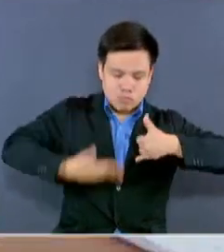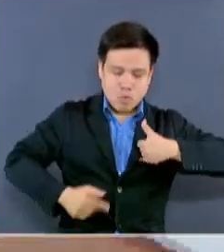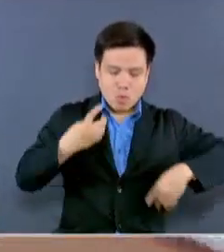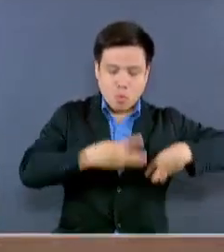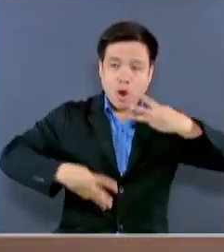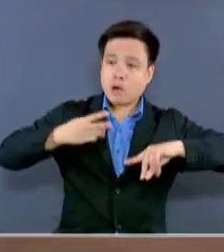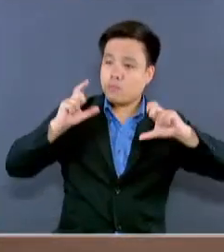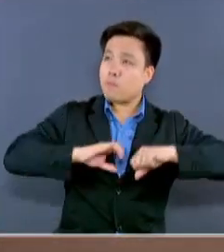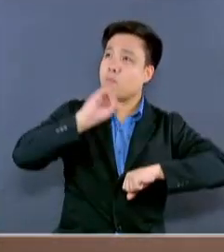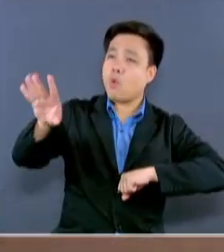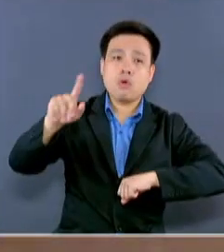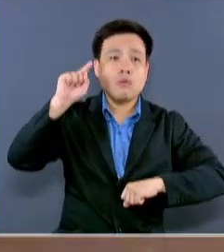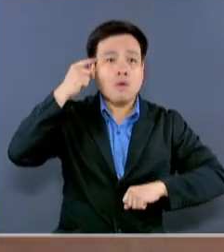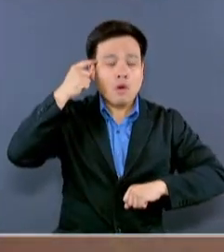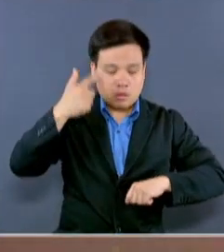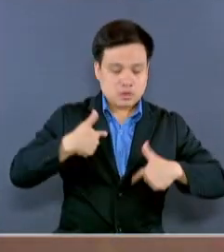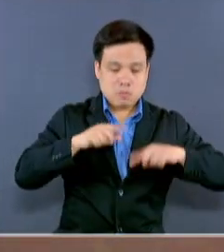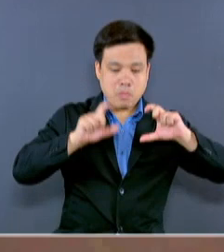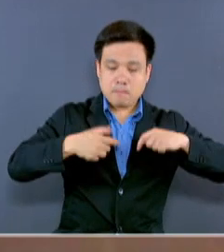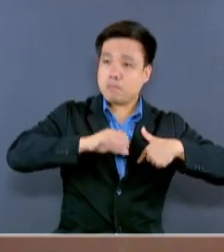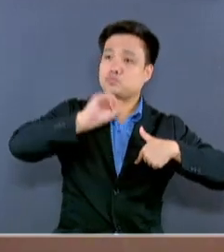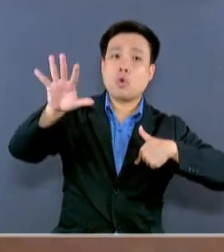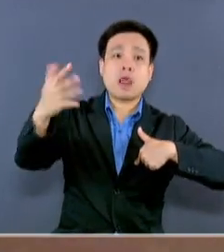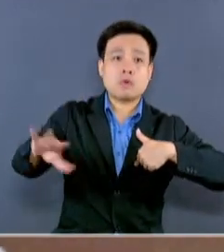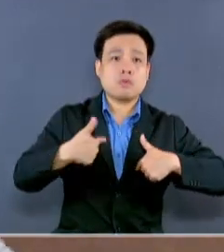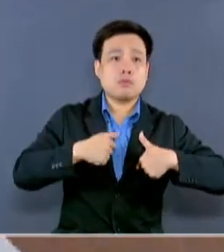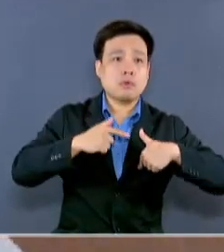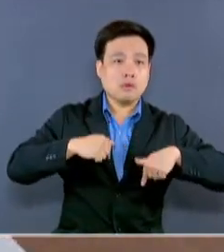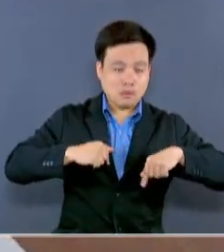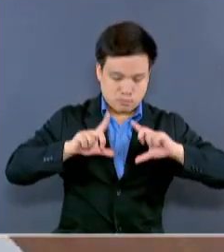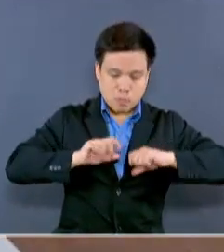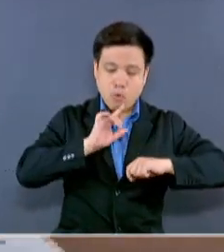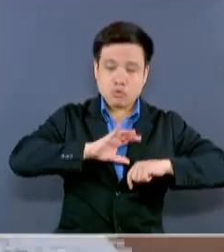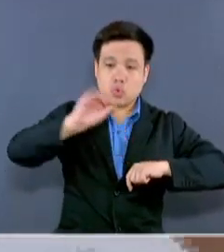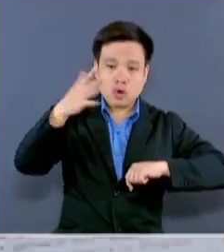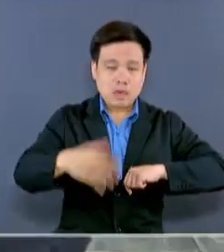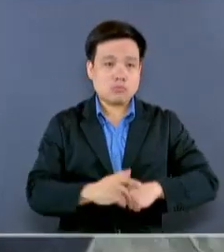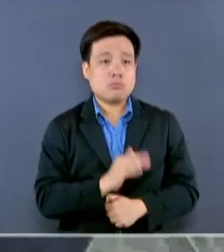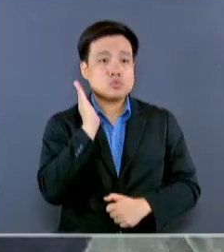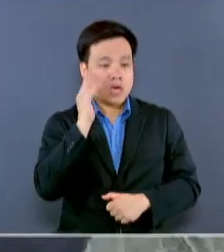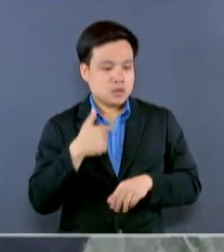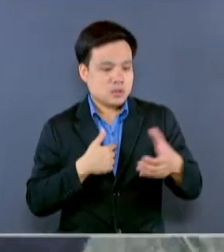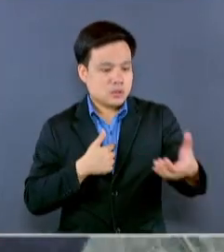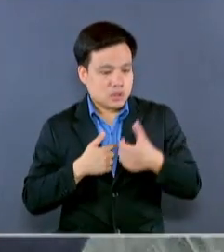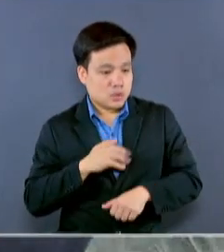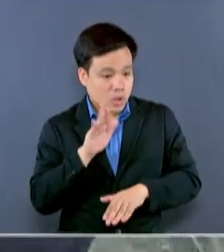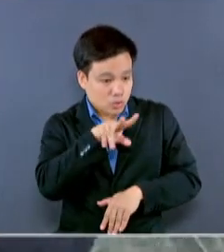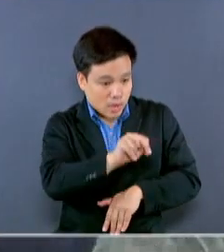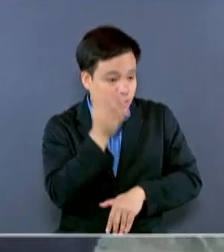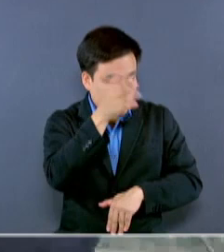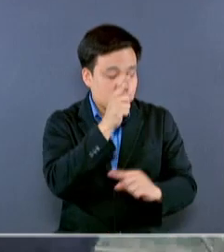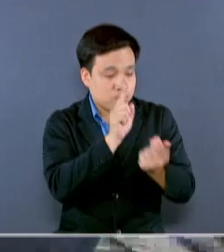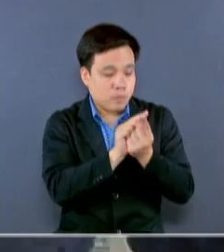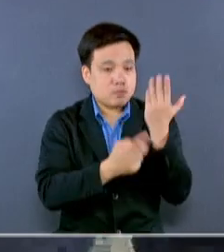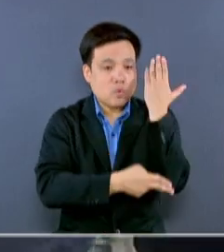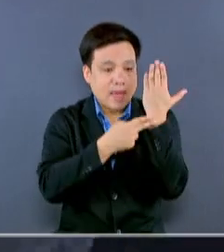คนร้ายสุดท้ายพอน้องบีเเนี่ยถ่ายรูปเปือยกายท่อนบนศพไปให้แล้วผู้ชายคนเนี้ยนัดเจอที่โรงแรมนายอานนท์